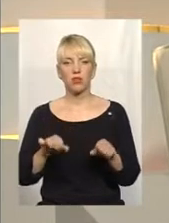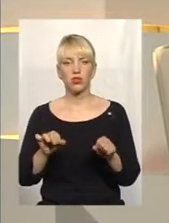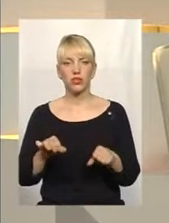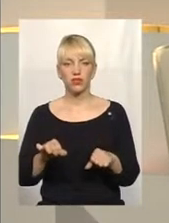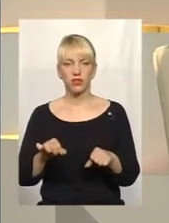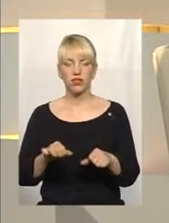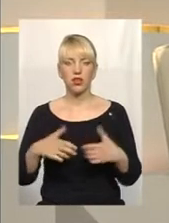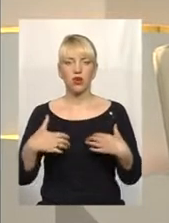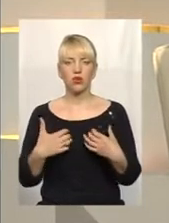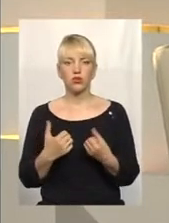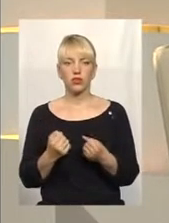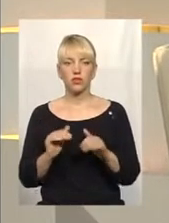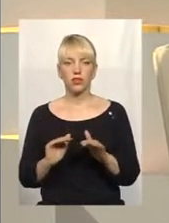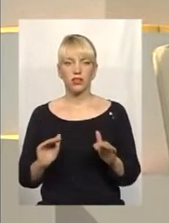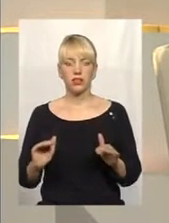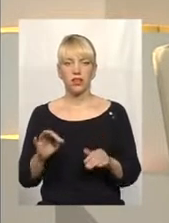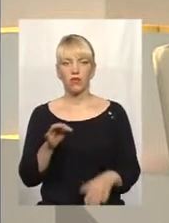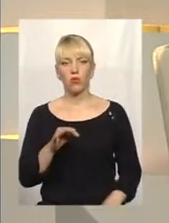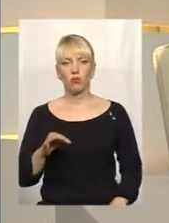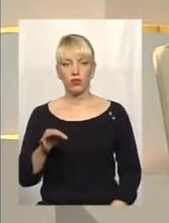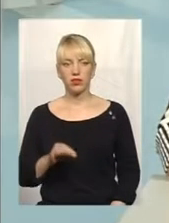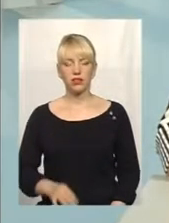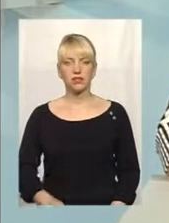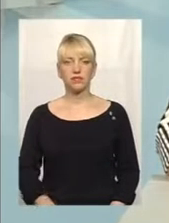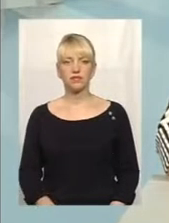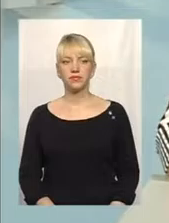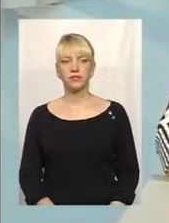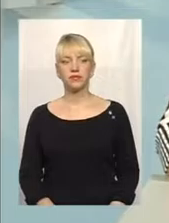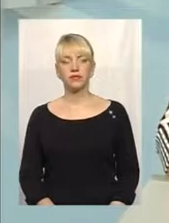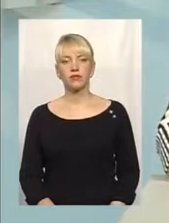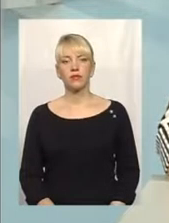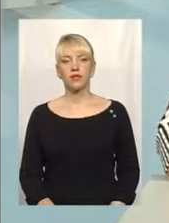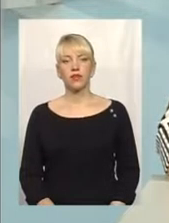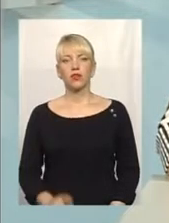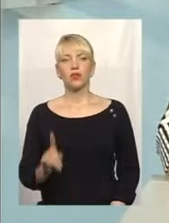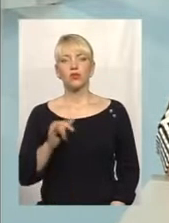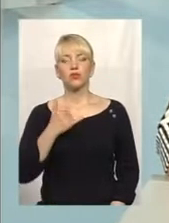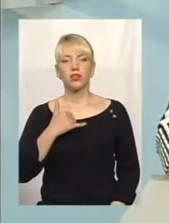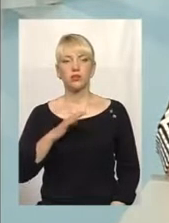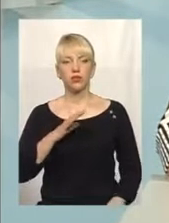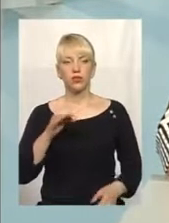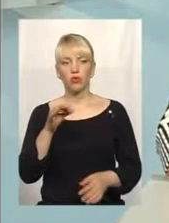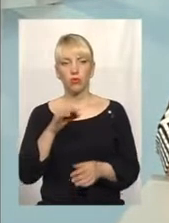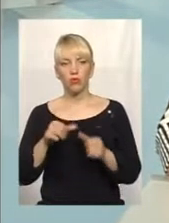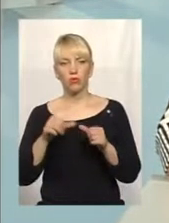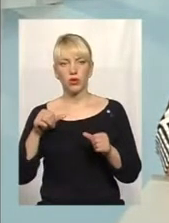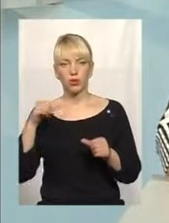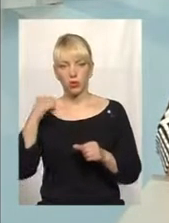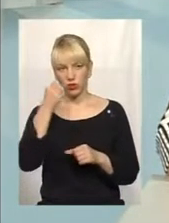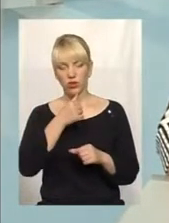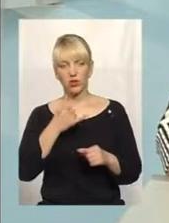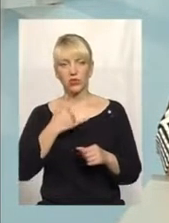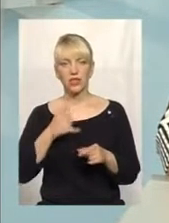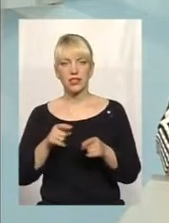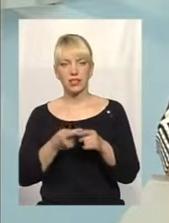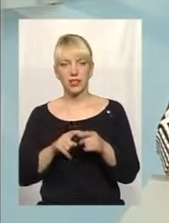можливість оздоровити дітей в області? Ну, те, що було в нас в області в минулі роки, воно залишилося,